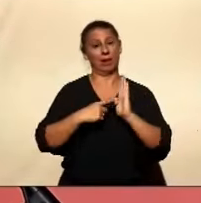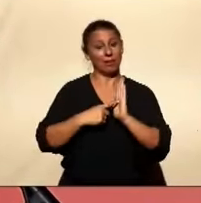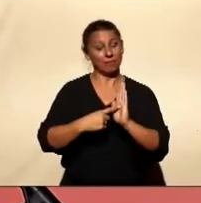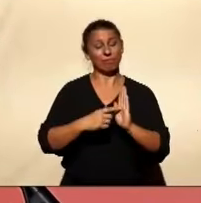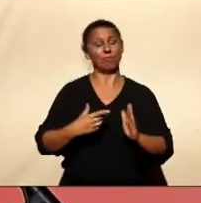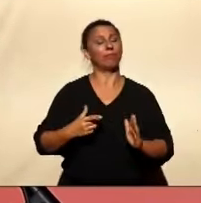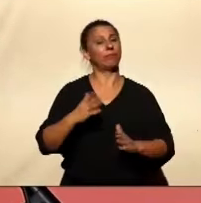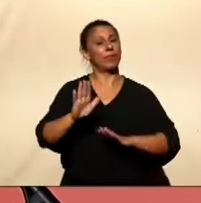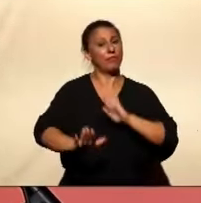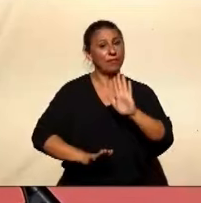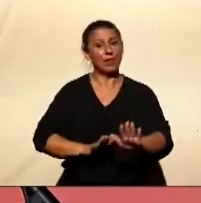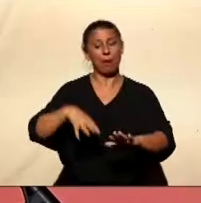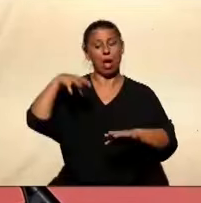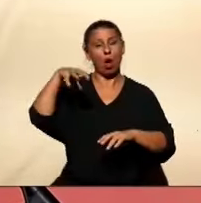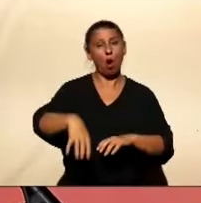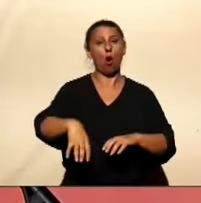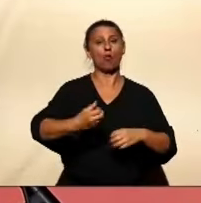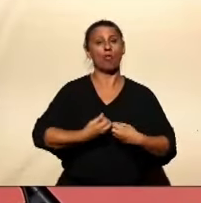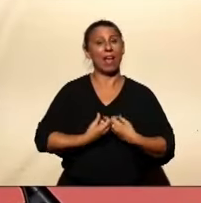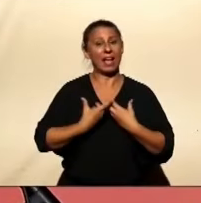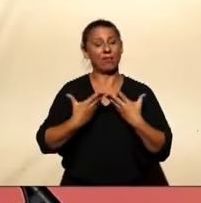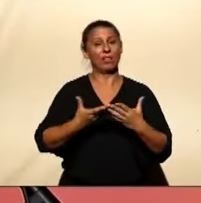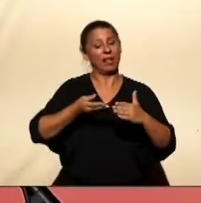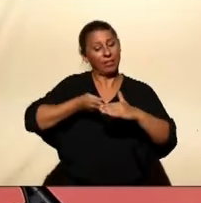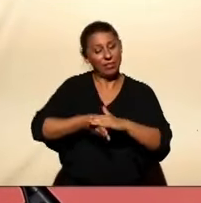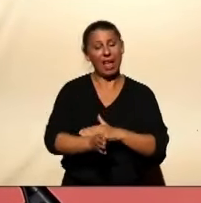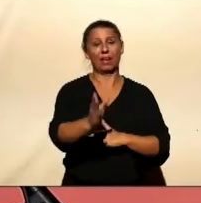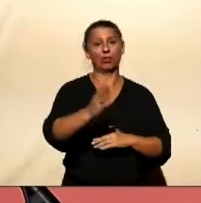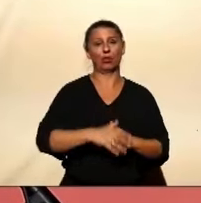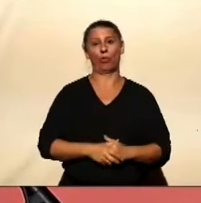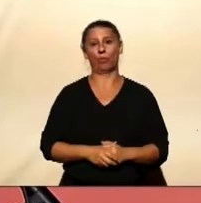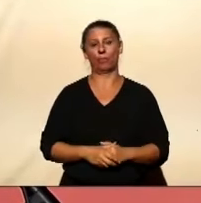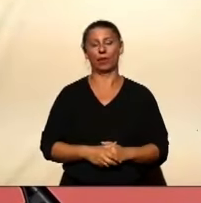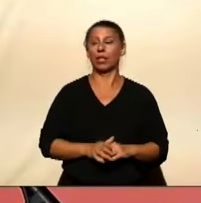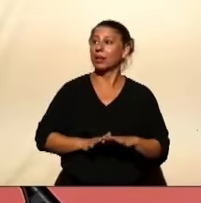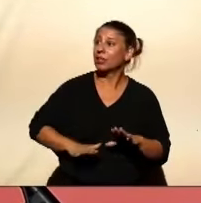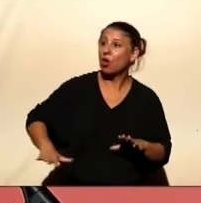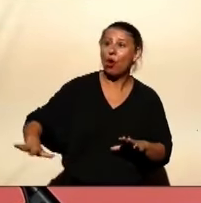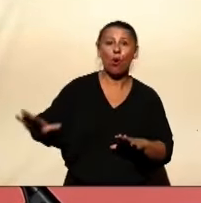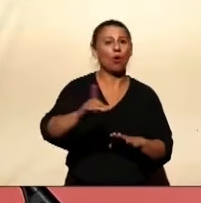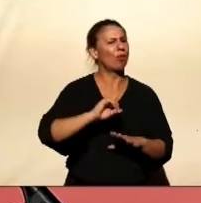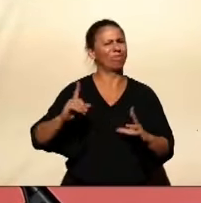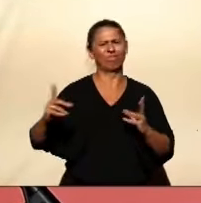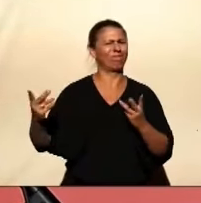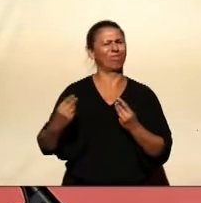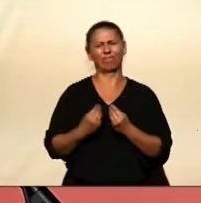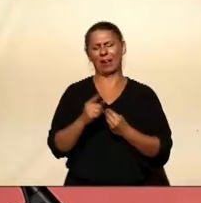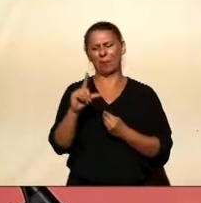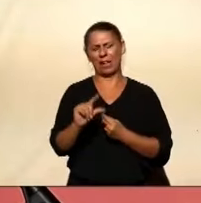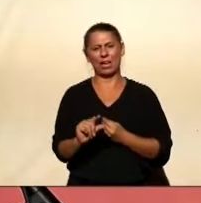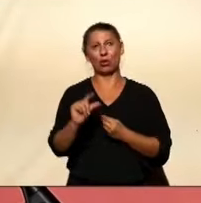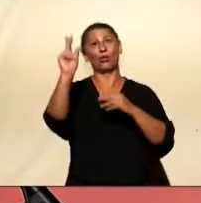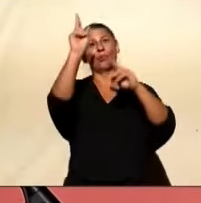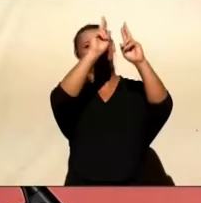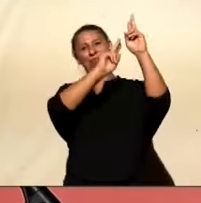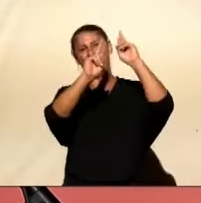βήμα, χώρο, έκφραση, διέξοδο σε όλους όσοι δεν βολεύονται με λιγότερο